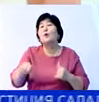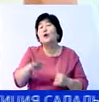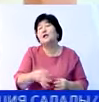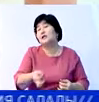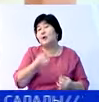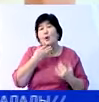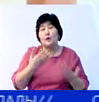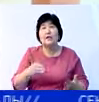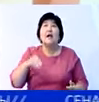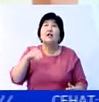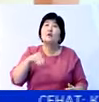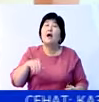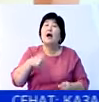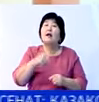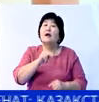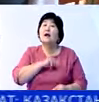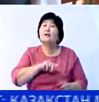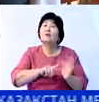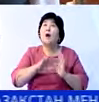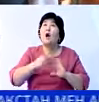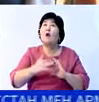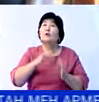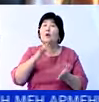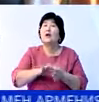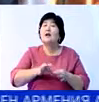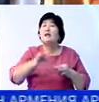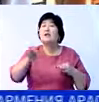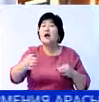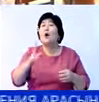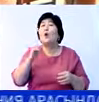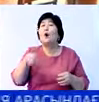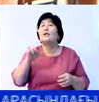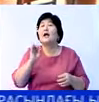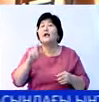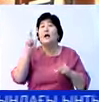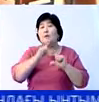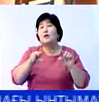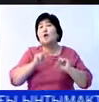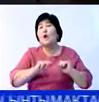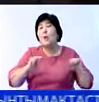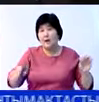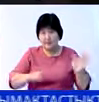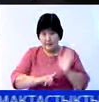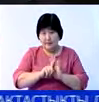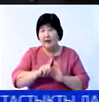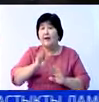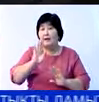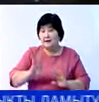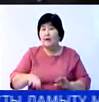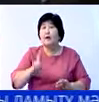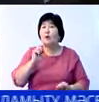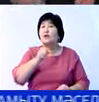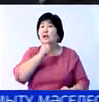құнарымен. Темірхан Тебегенов алғаш еңбек жолын аудан орталығынан Шалғайда жатқан Қуаңдариядағы мектепте мұғалімдіктен бастапты. Кейін